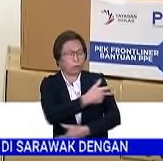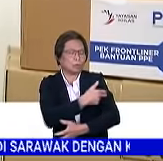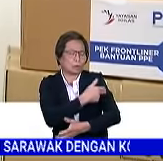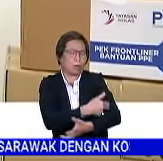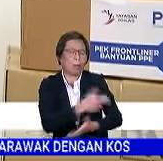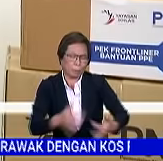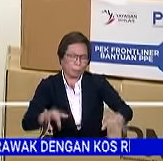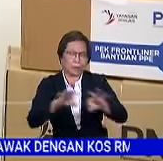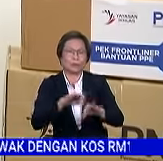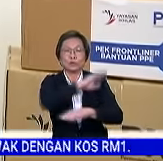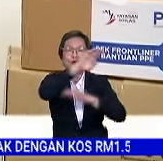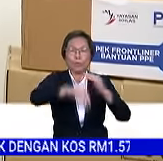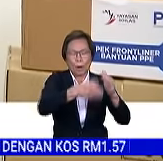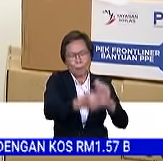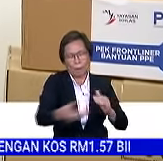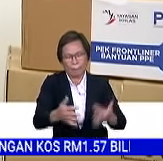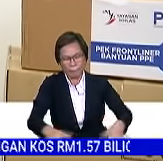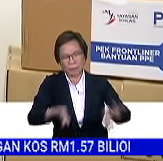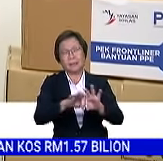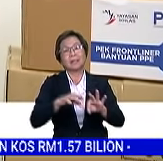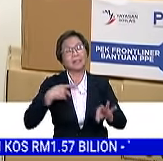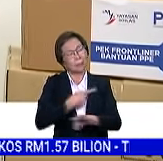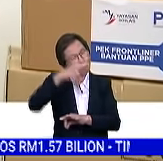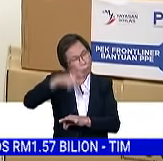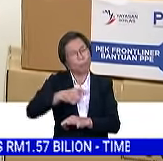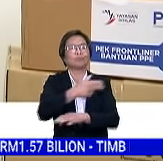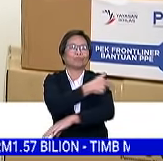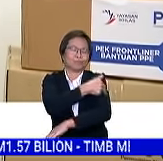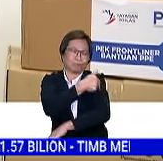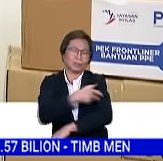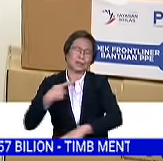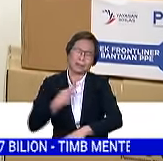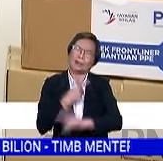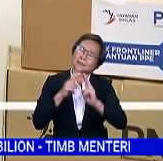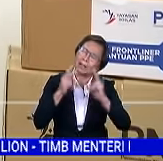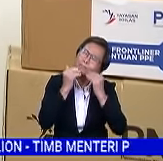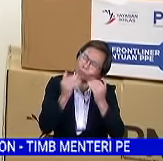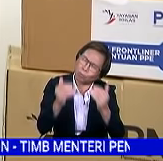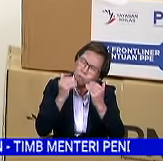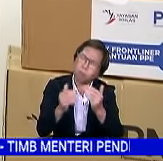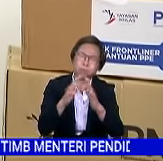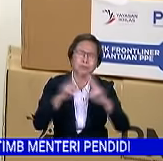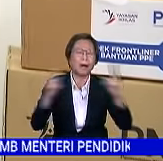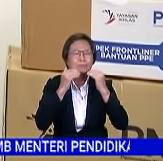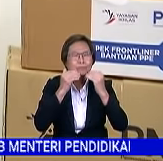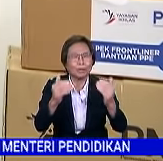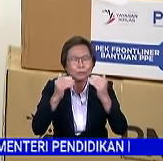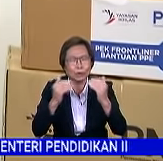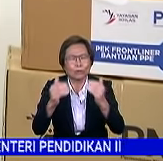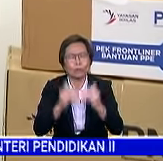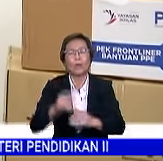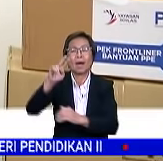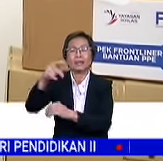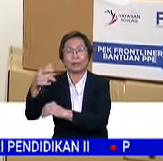semua item-item ni adalah kritikal yang memang kita perlukan di hospital. Jadi kita sangat-sangat menghargai usaha